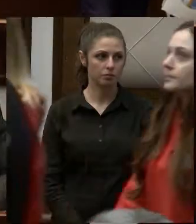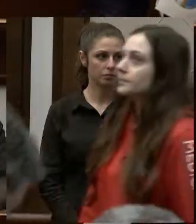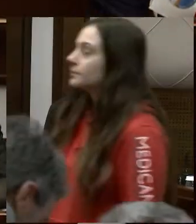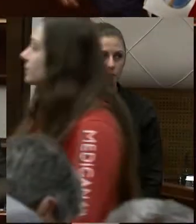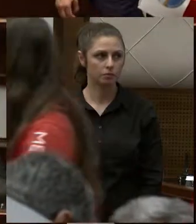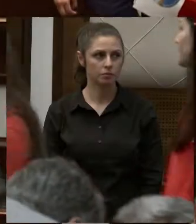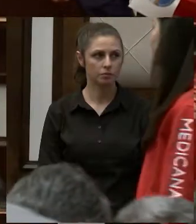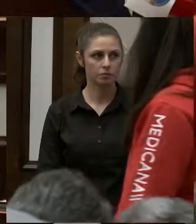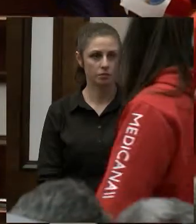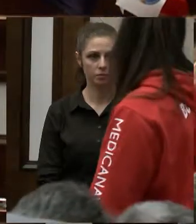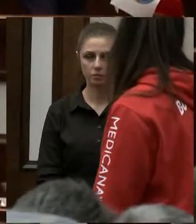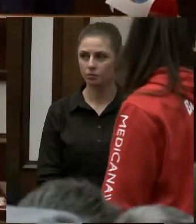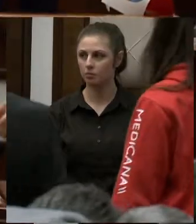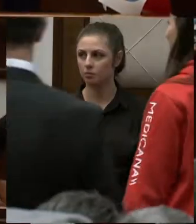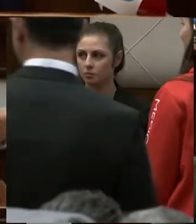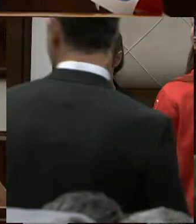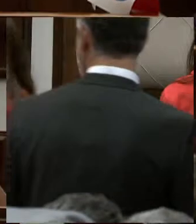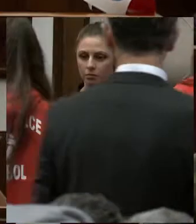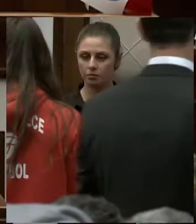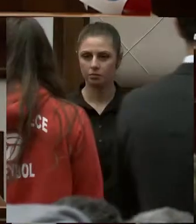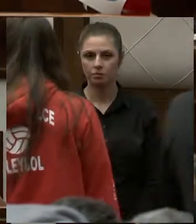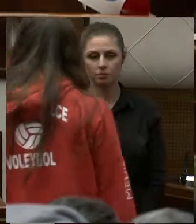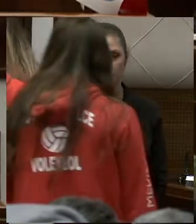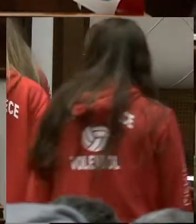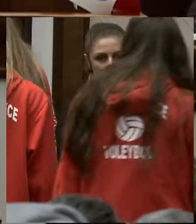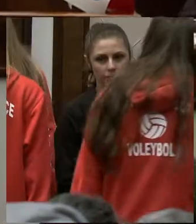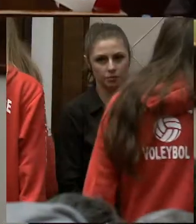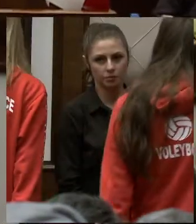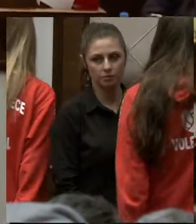Peki böyle gelsinler. Böyle gelin. Böyle gelin.